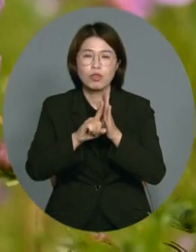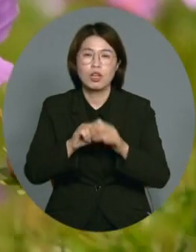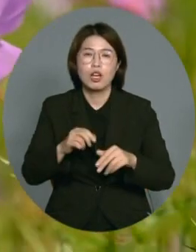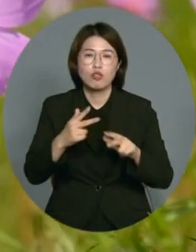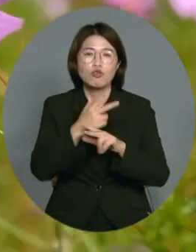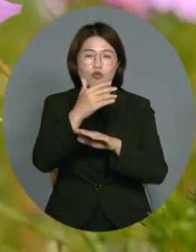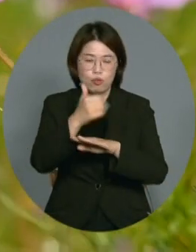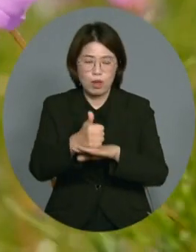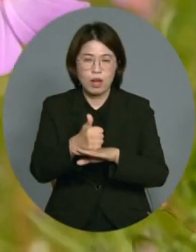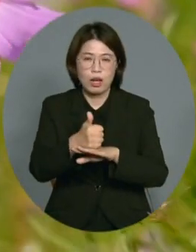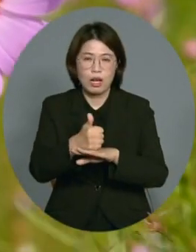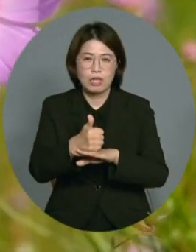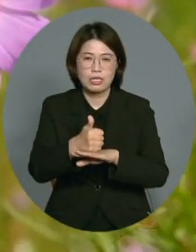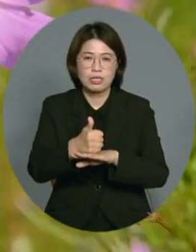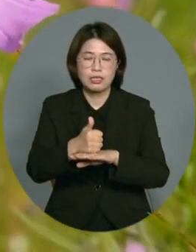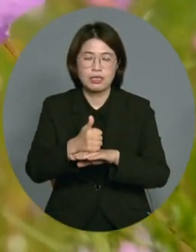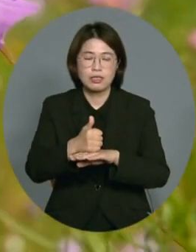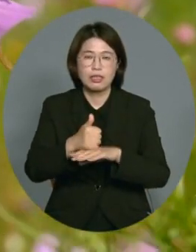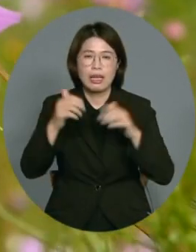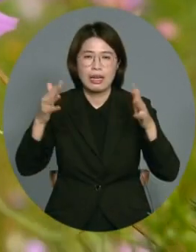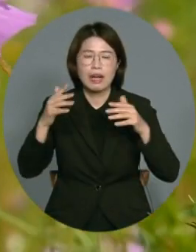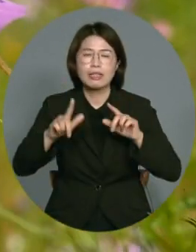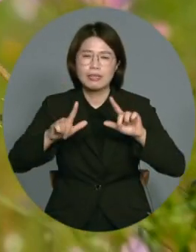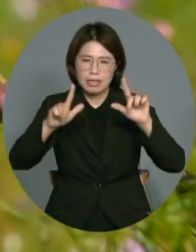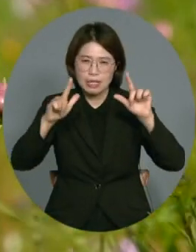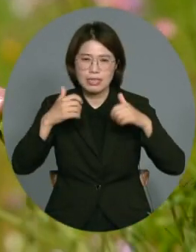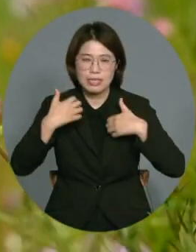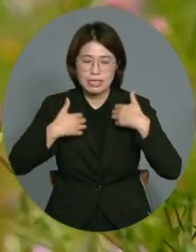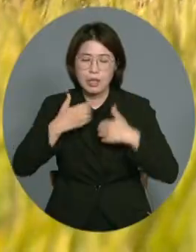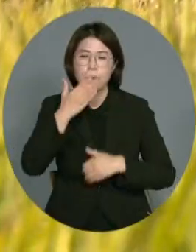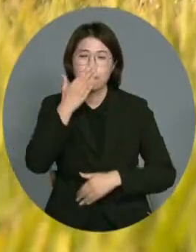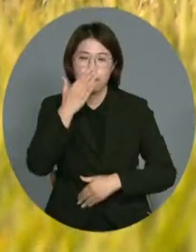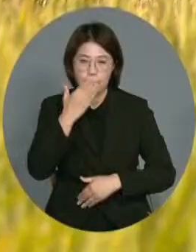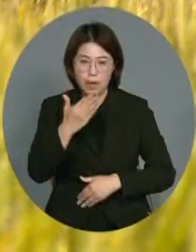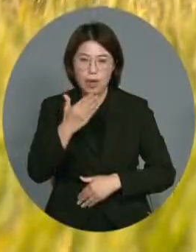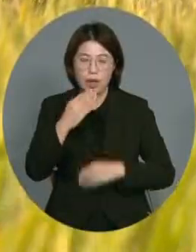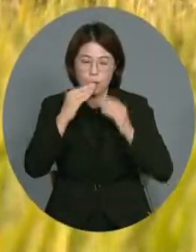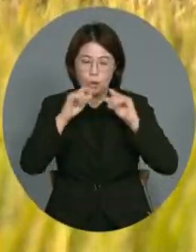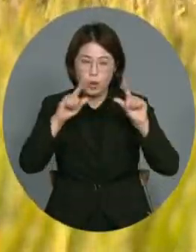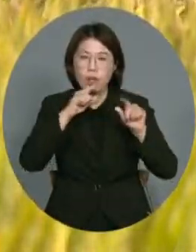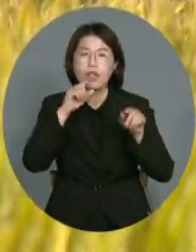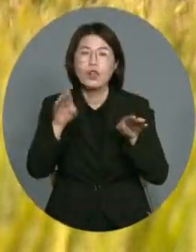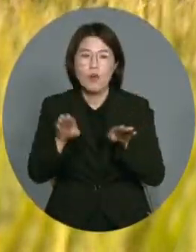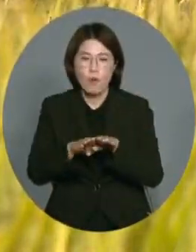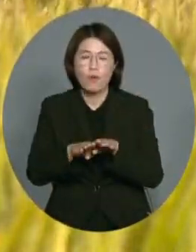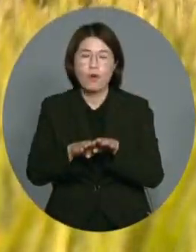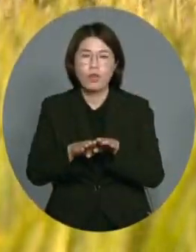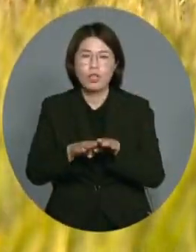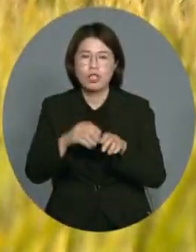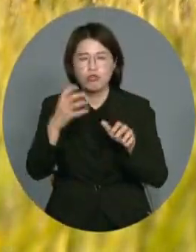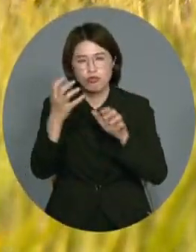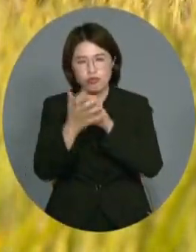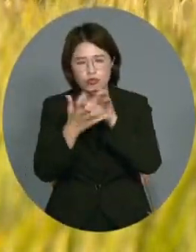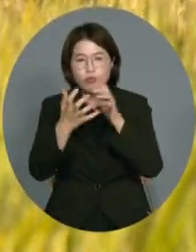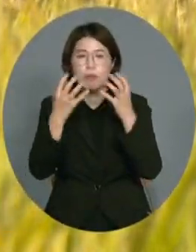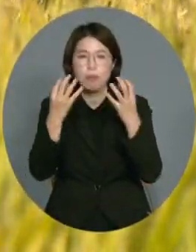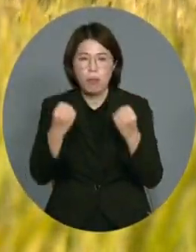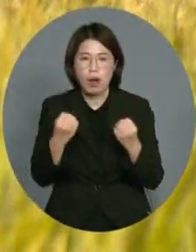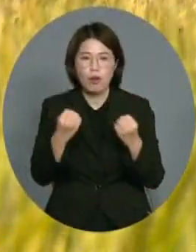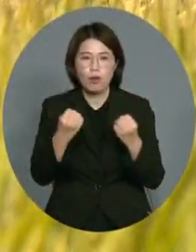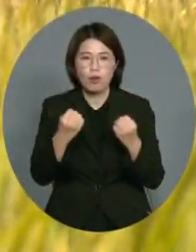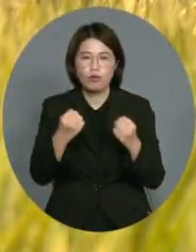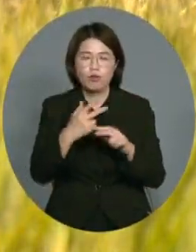다가오는 주말까지는 완연한 가을 날씨 만끽하실 수 있겠습니다. 토요일과 일요일 구름만 많겠고요. 주말